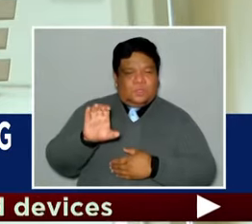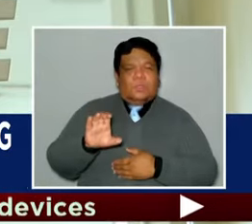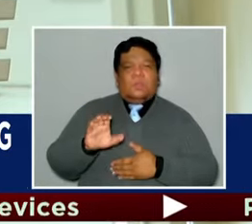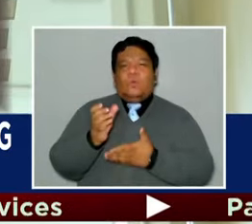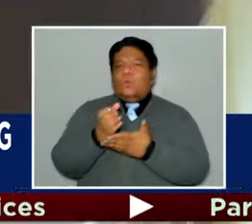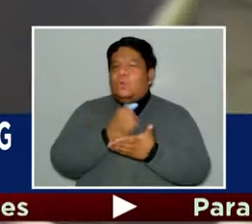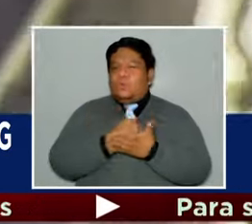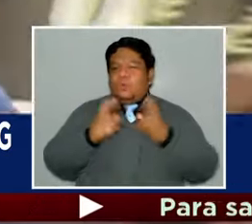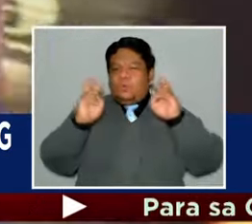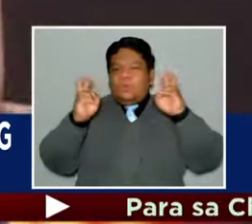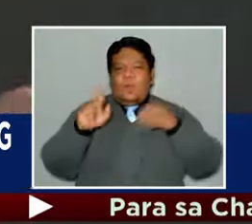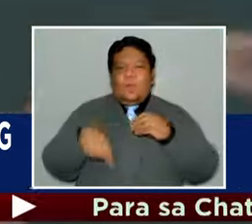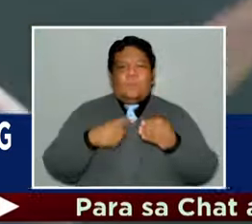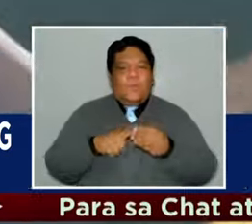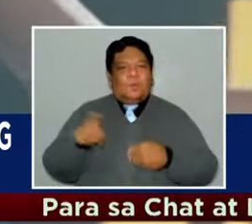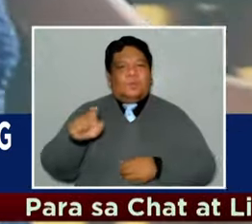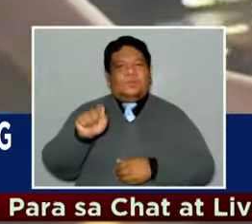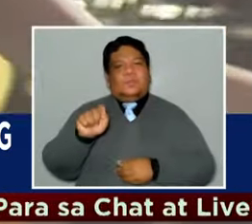Taylor Swift.